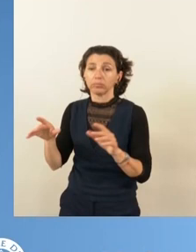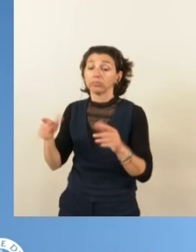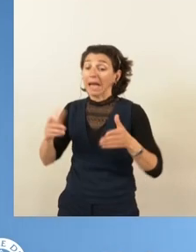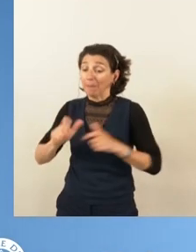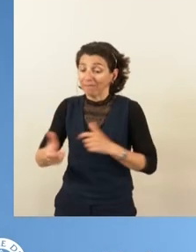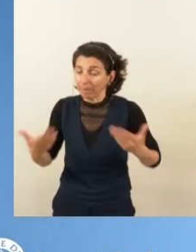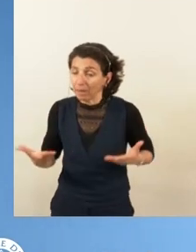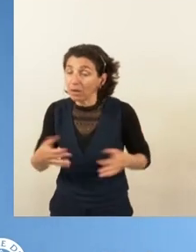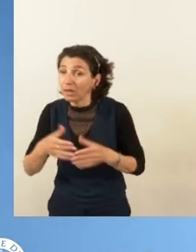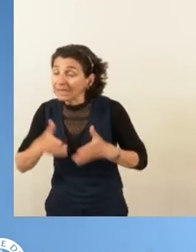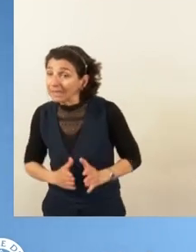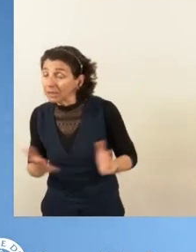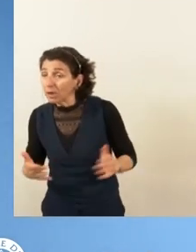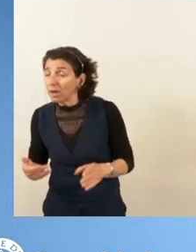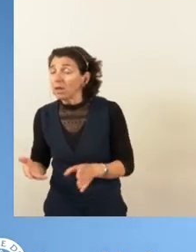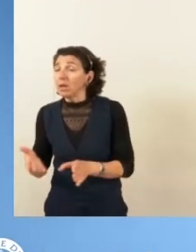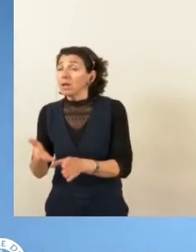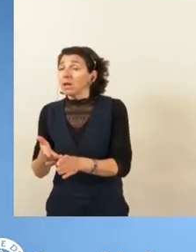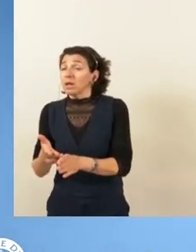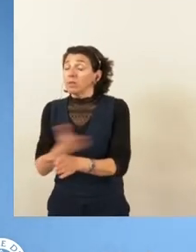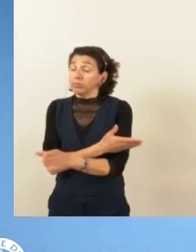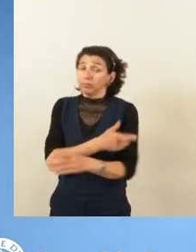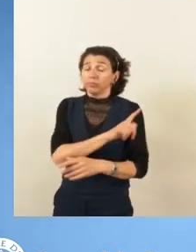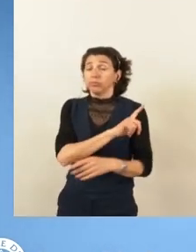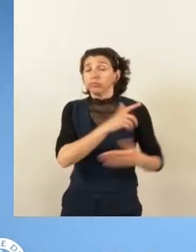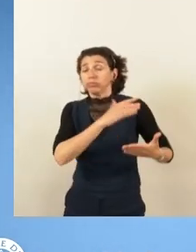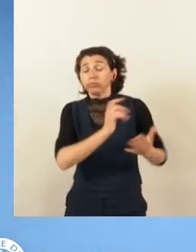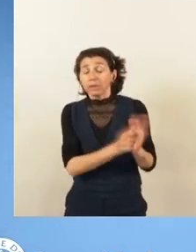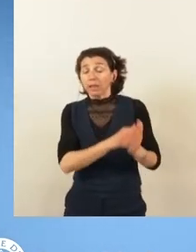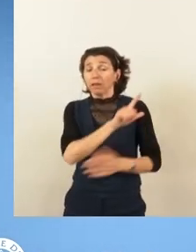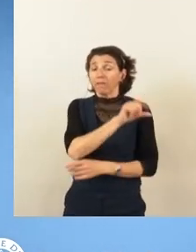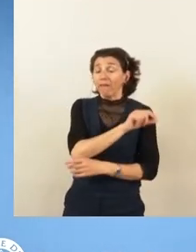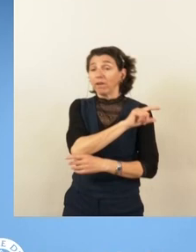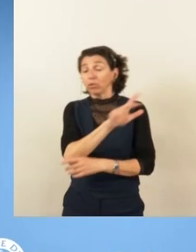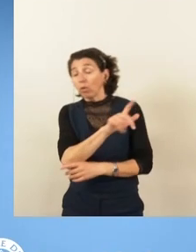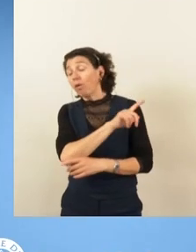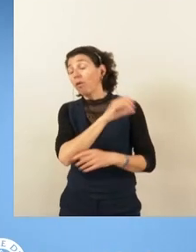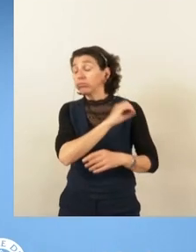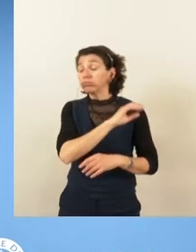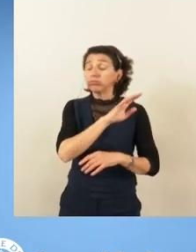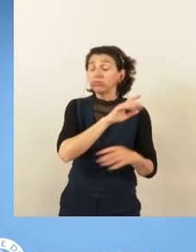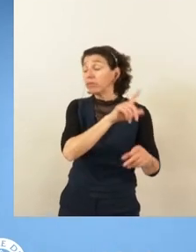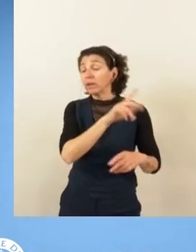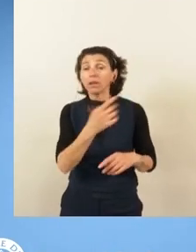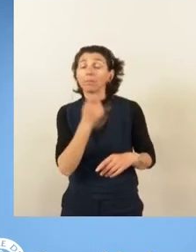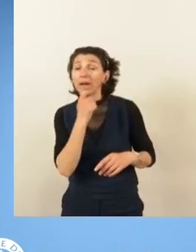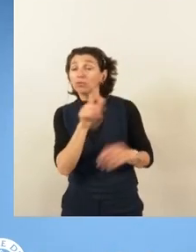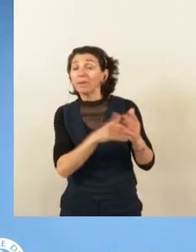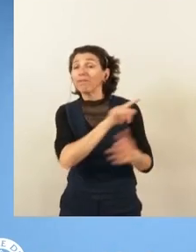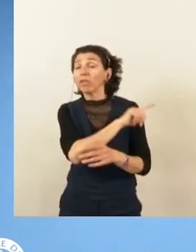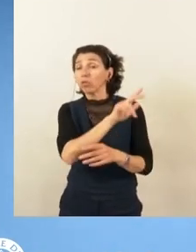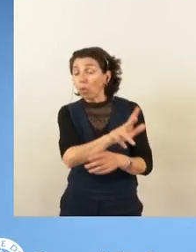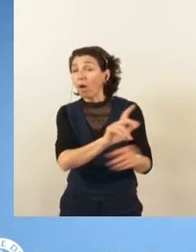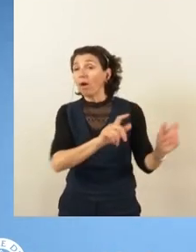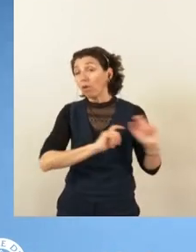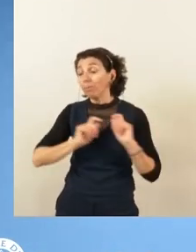suite à l'arrêté du 24 numéro 2023 04 51 du 24 mars 2023 portant un progression de